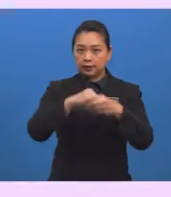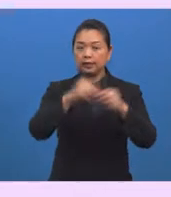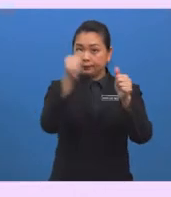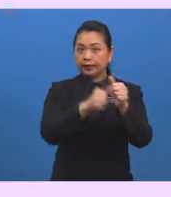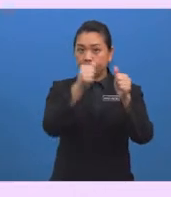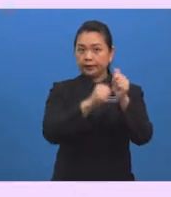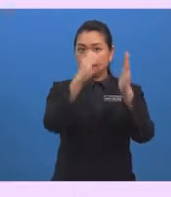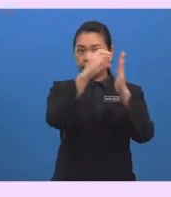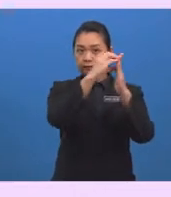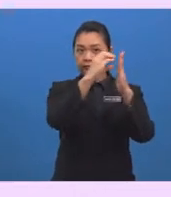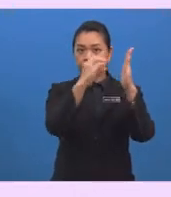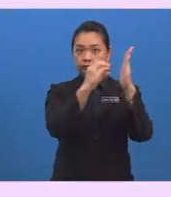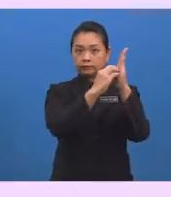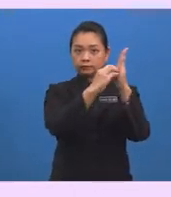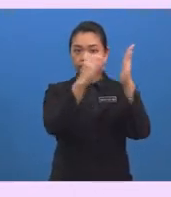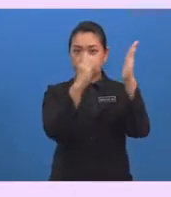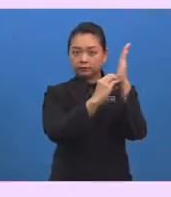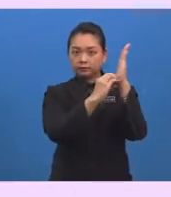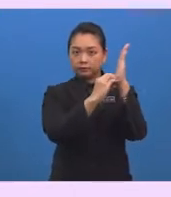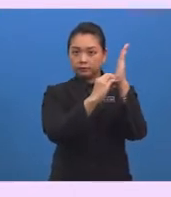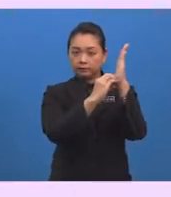perenggan selepas idea utama.